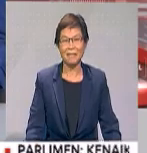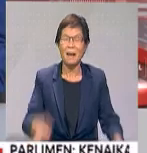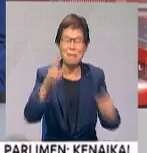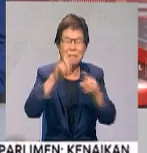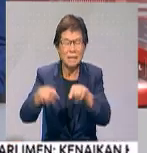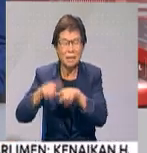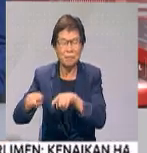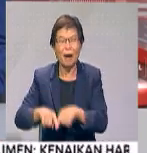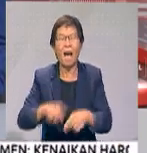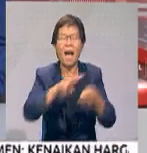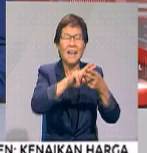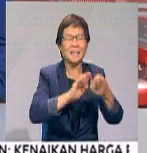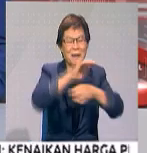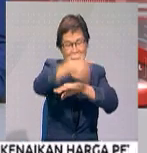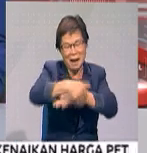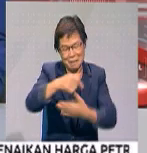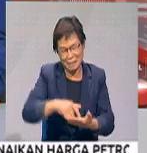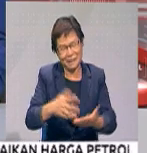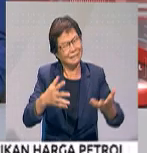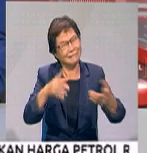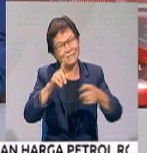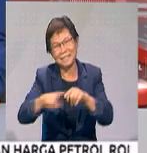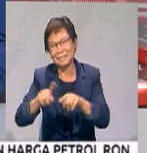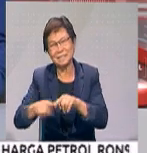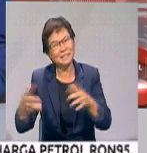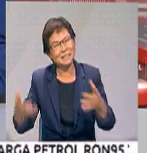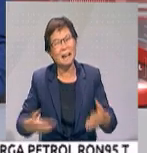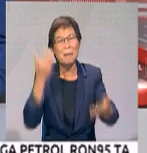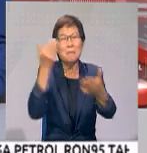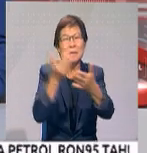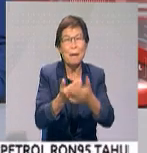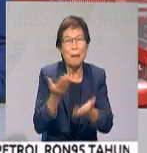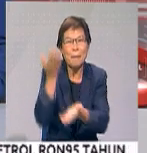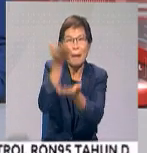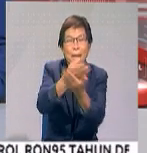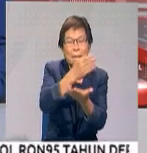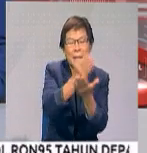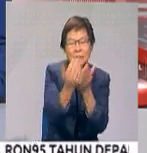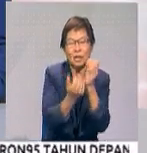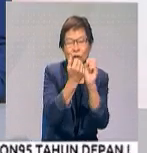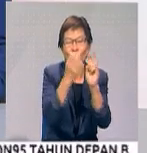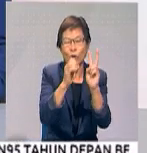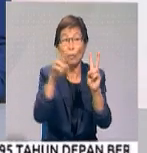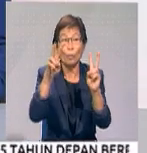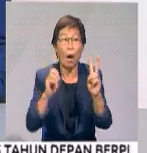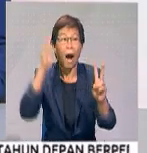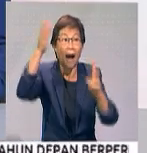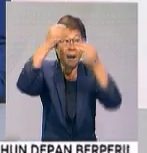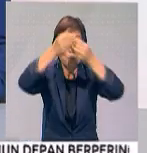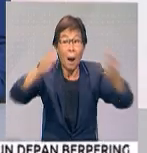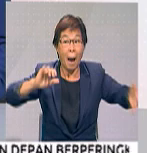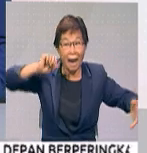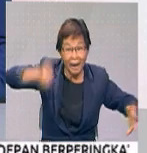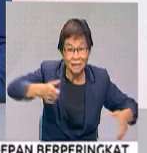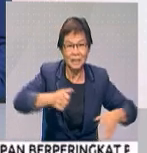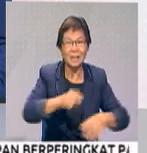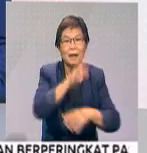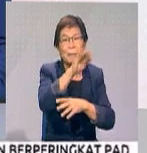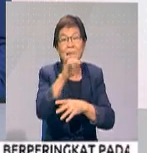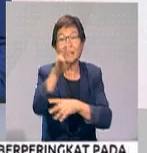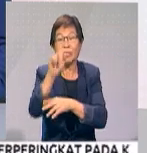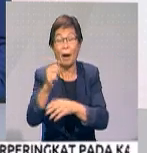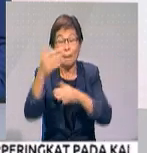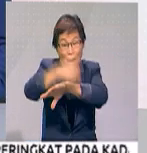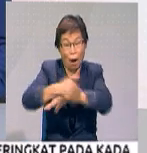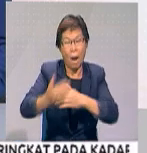Macam-macam kisah hashtag kita malam ni, kan? Yeah. Okey. Menjelang pembentangan belanjawan 2020 yang akan diumumkan esok, BDiva malam ini